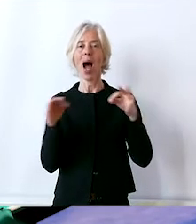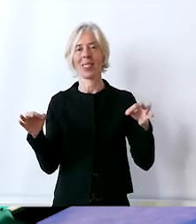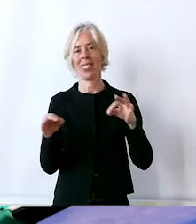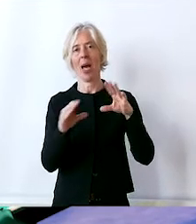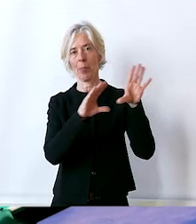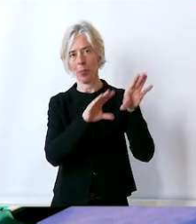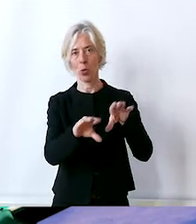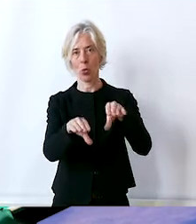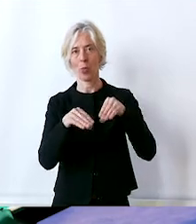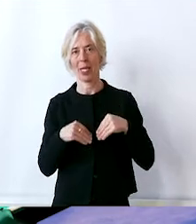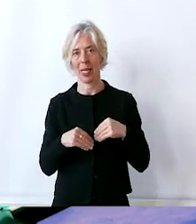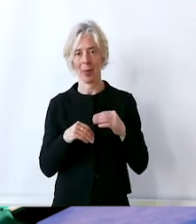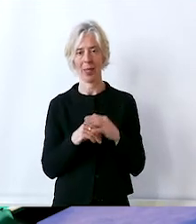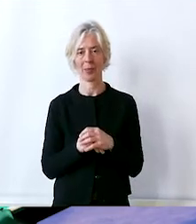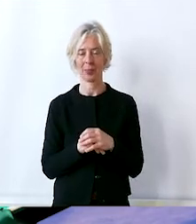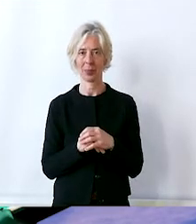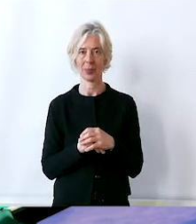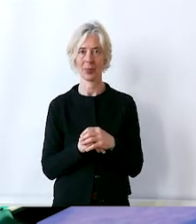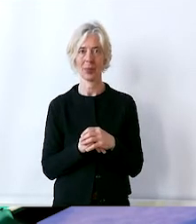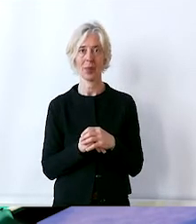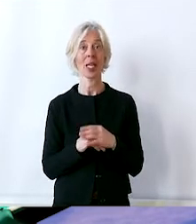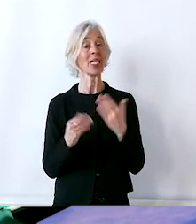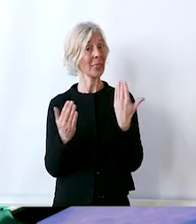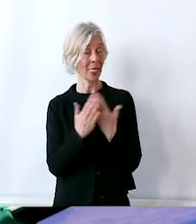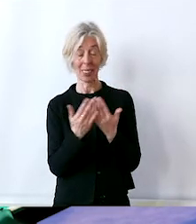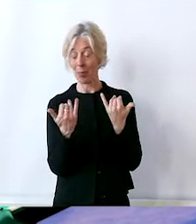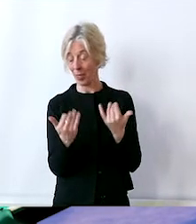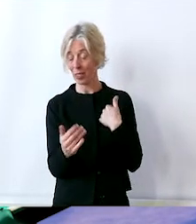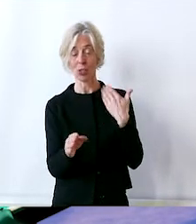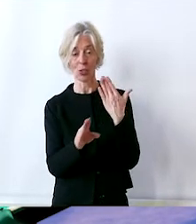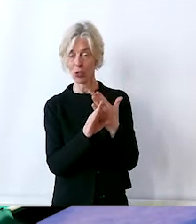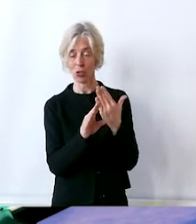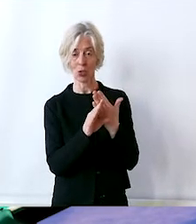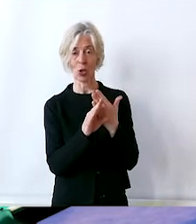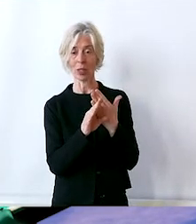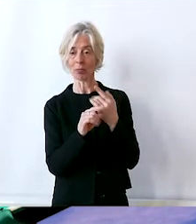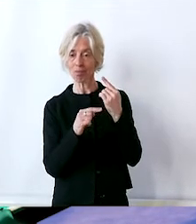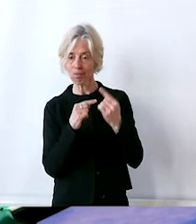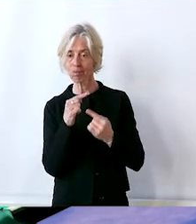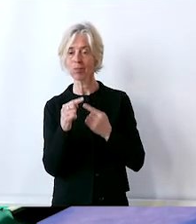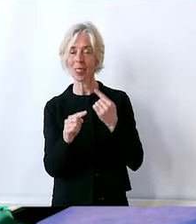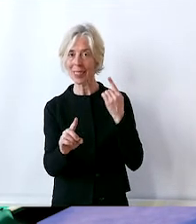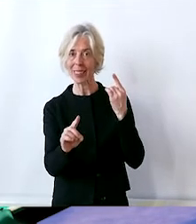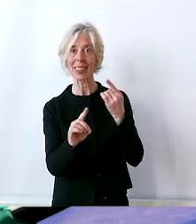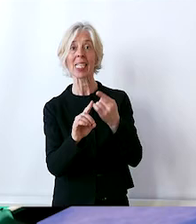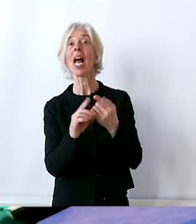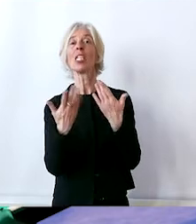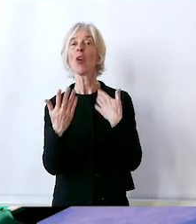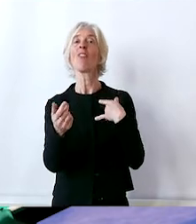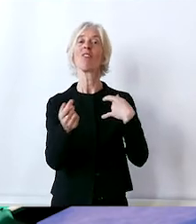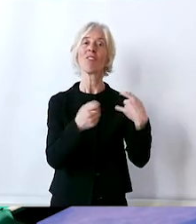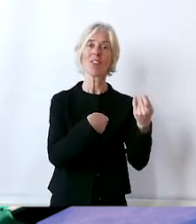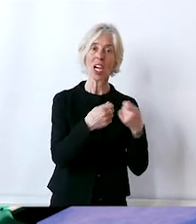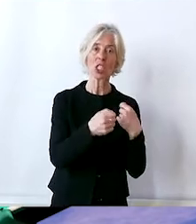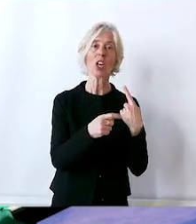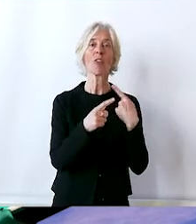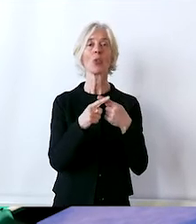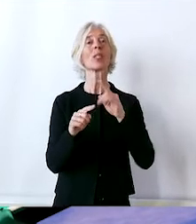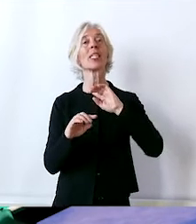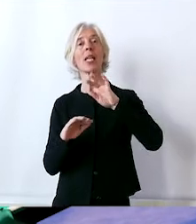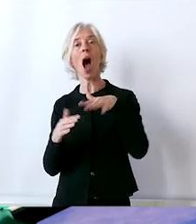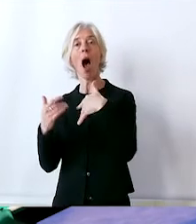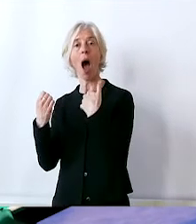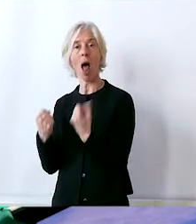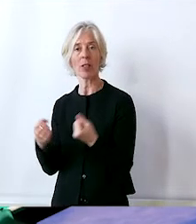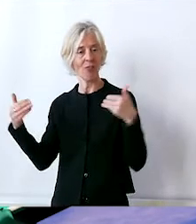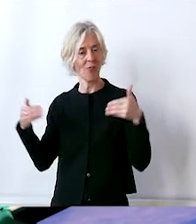Was mich auch schon zu meinem Fazit bringen möchte, und zwar, dass Wirtschaft und Nachhaltigkeit sich nicht widersprechen müssen. Gerade bei uns ist es so, ich hatte